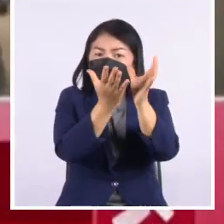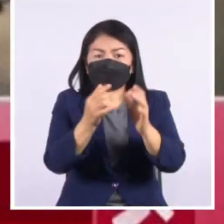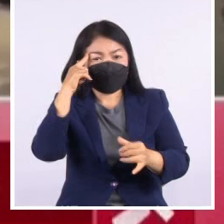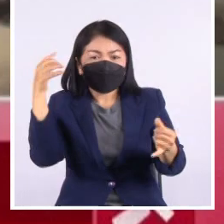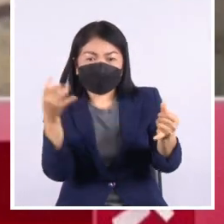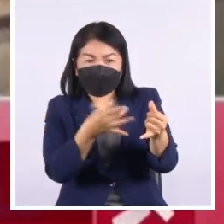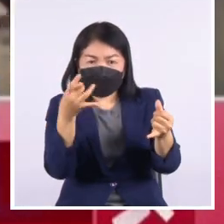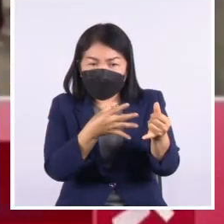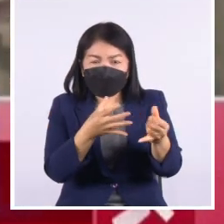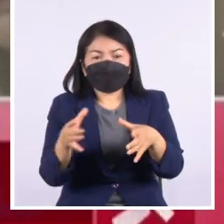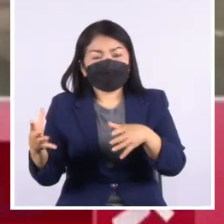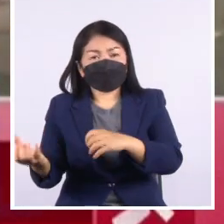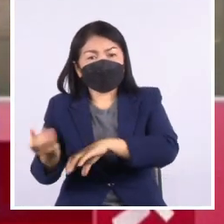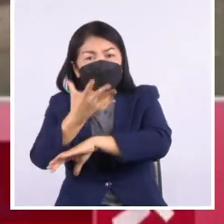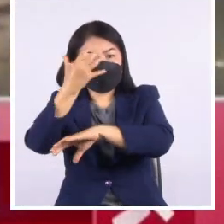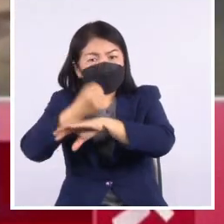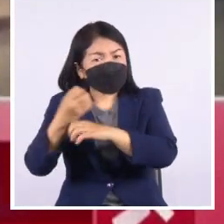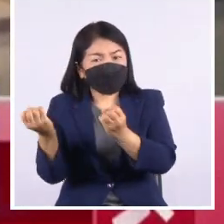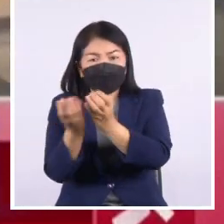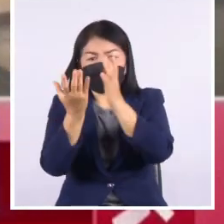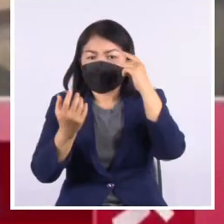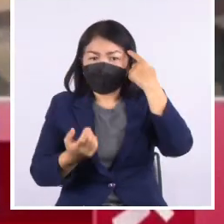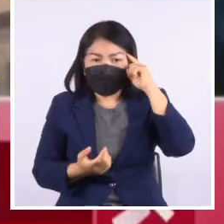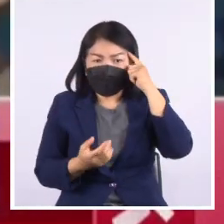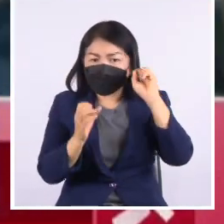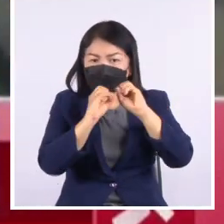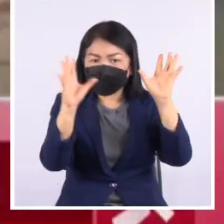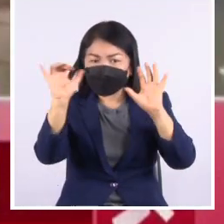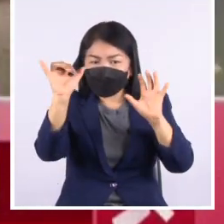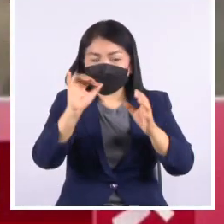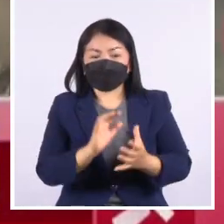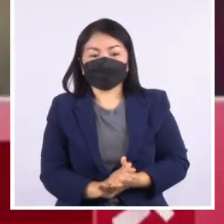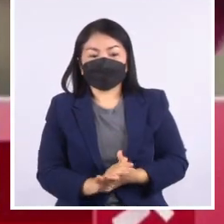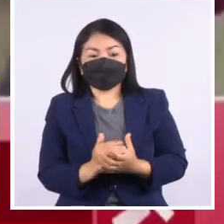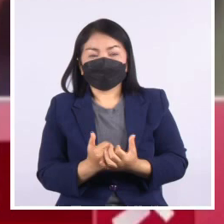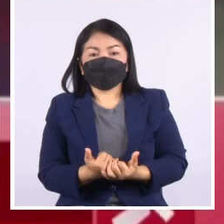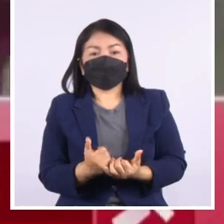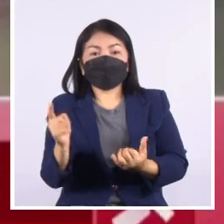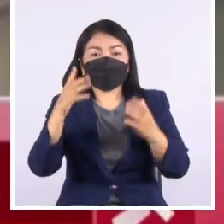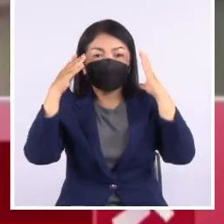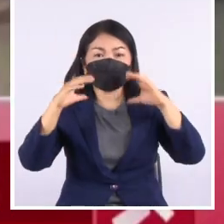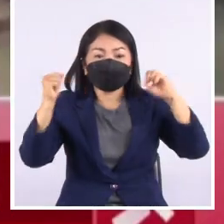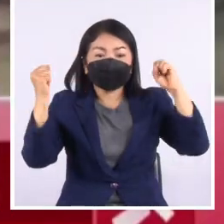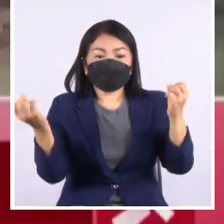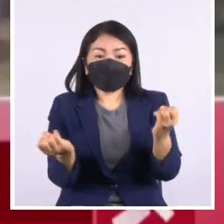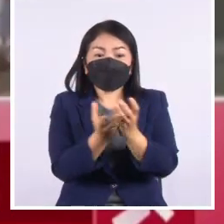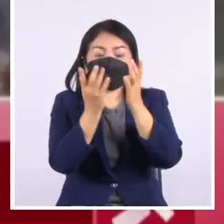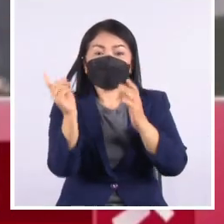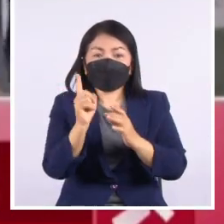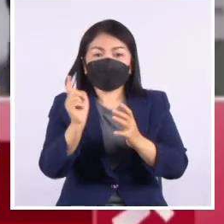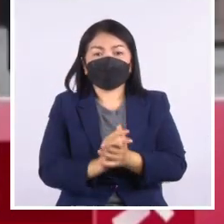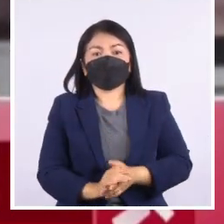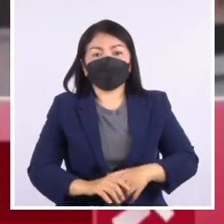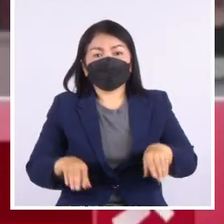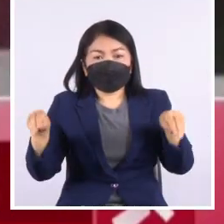นายโมฮัมเหม็ดนาชีดครับอดีตประธานาธิบดีและอดีตประธานวุฒิสภาของมาลดีฟครับได้รับบาดเจ็บจากจักรยานยนต์บอมใกล้